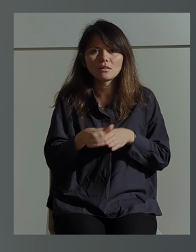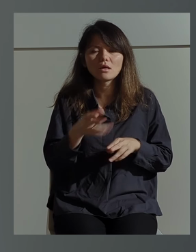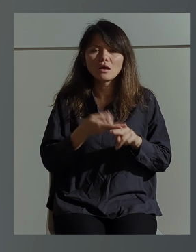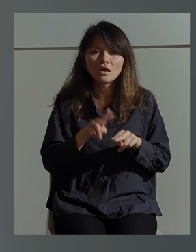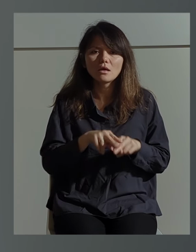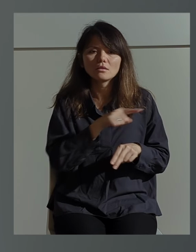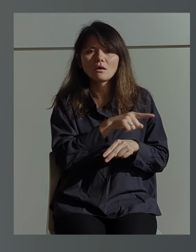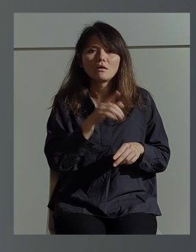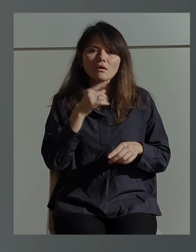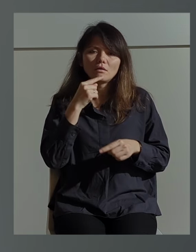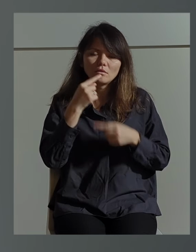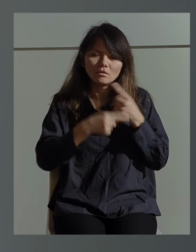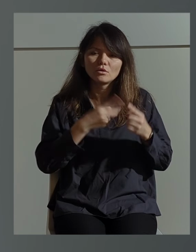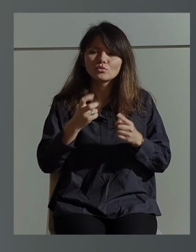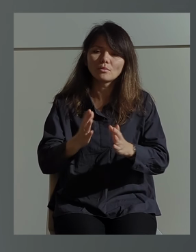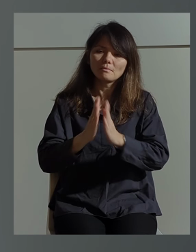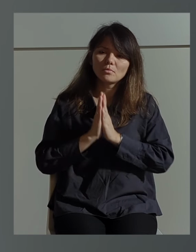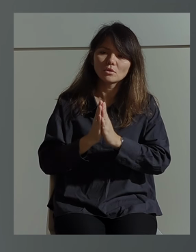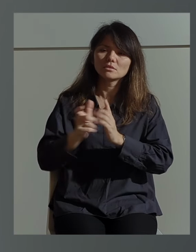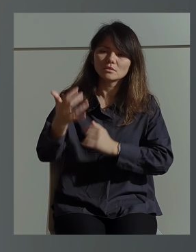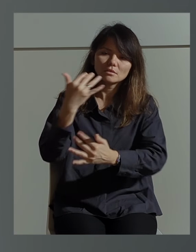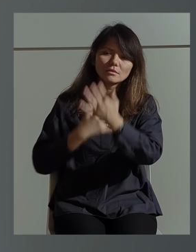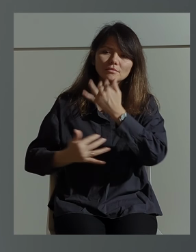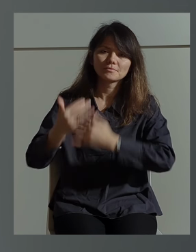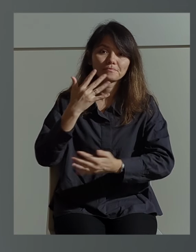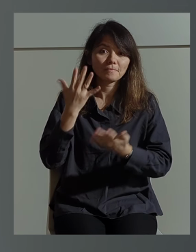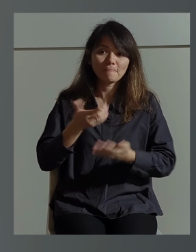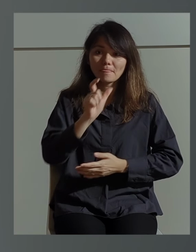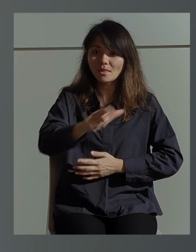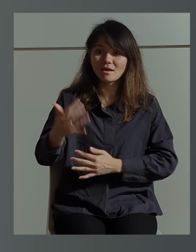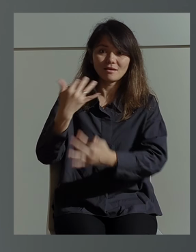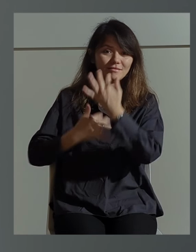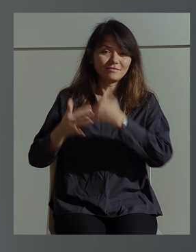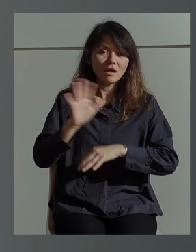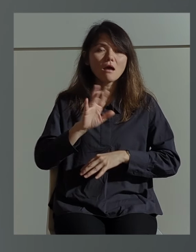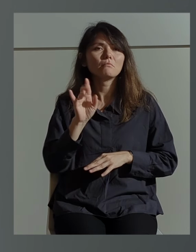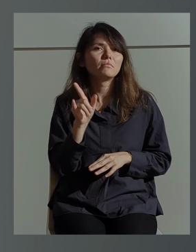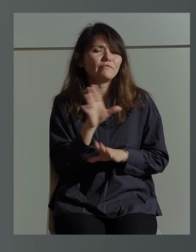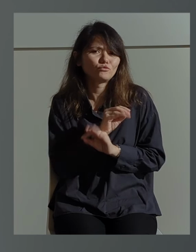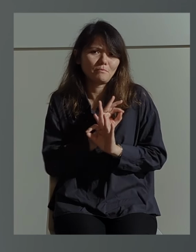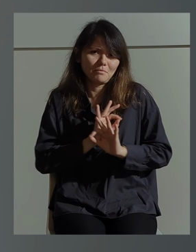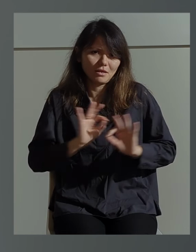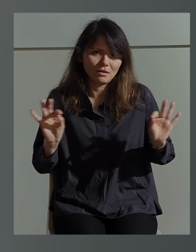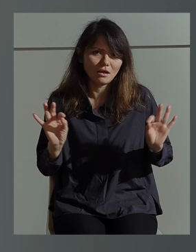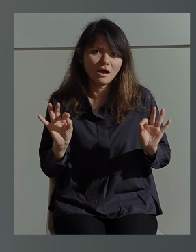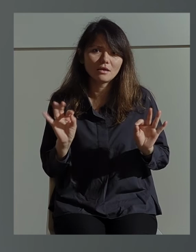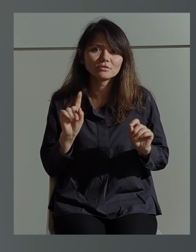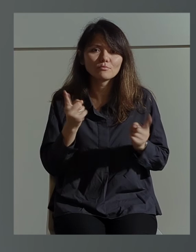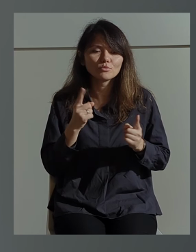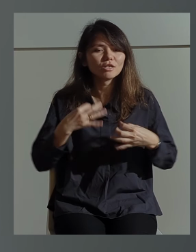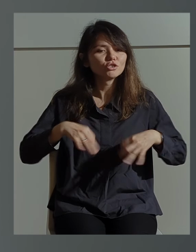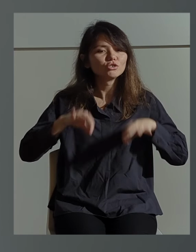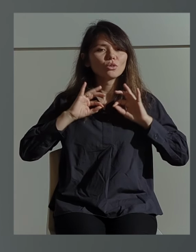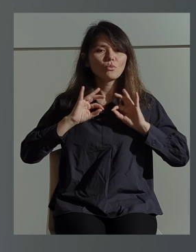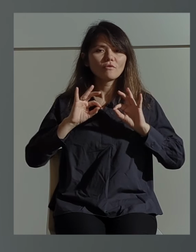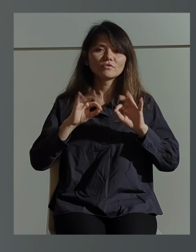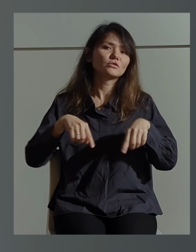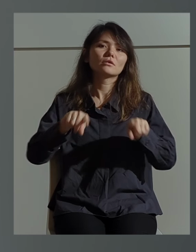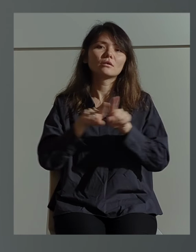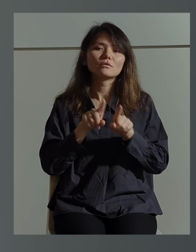просители которые к нему приходят то есть если бы не было просителей всё было бы вообще прекрасно а потому что чиновничество может